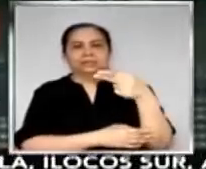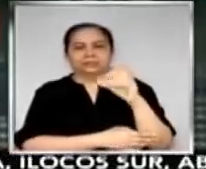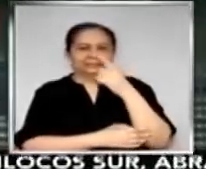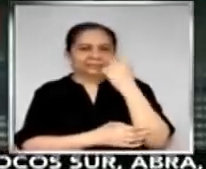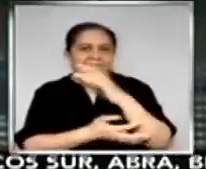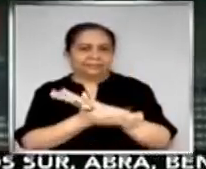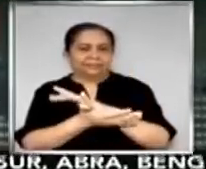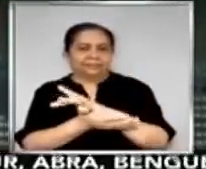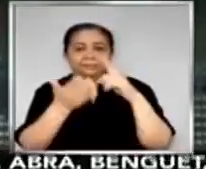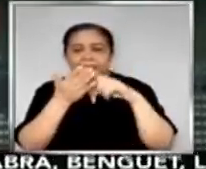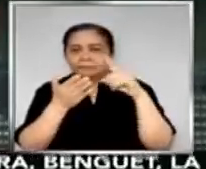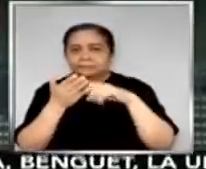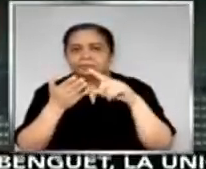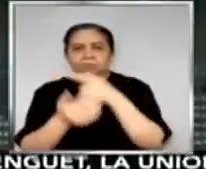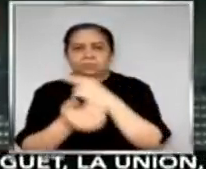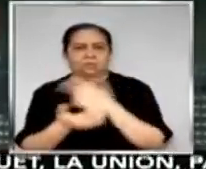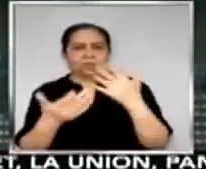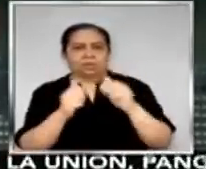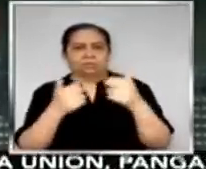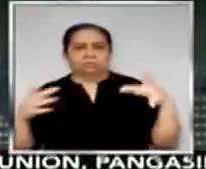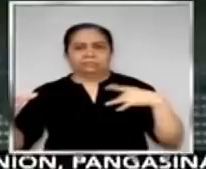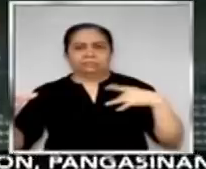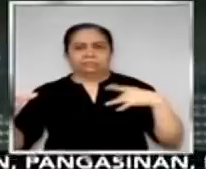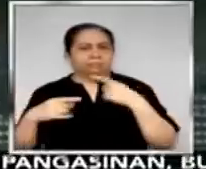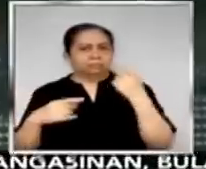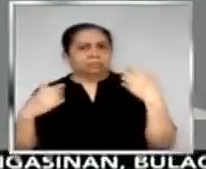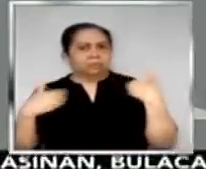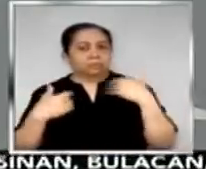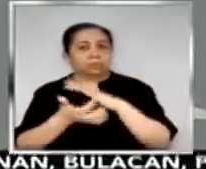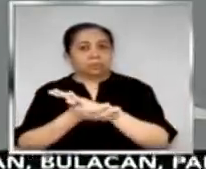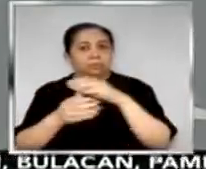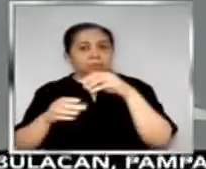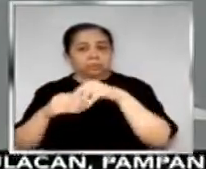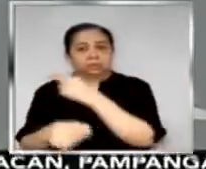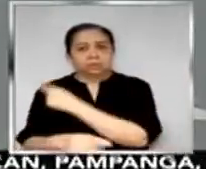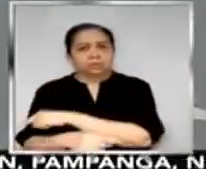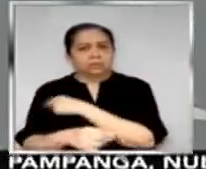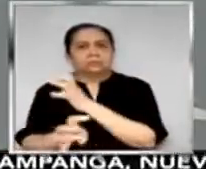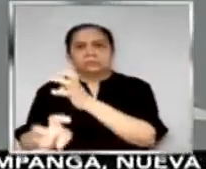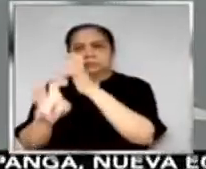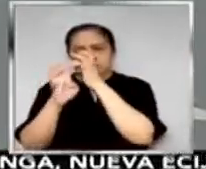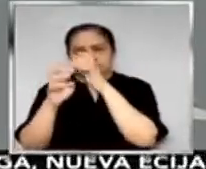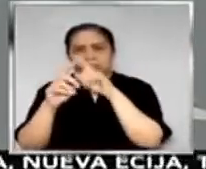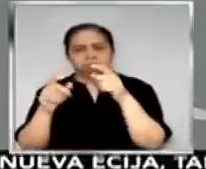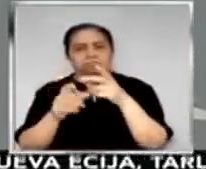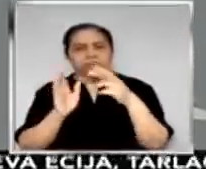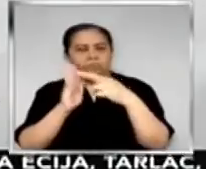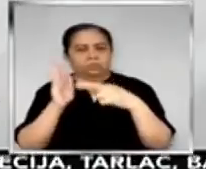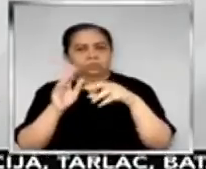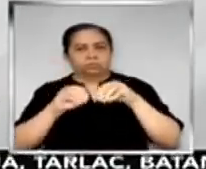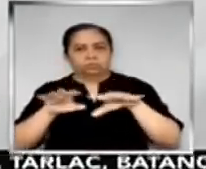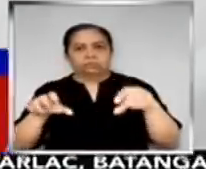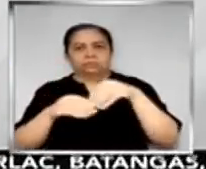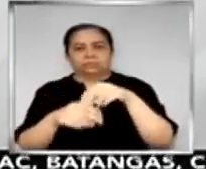ng ospital kung saan nahawa ang nurse dahil bagaman may COVID patient sa ospital, mahigpit naman ang health protocols na ipinatutupad.